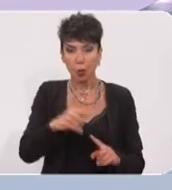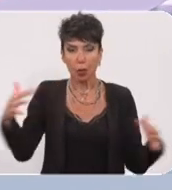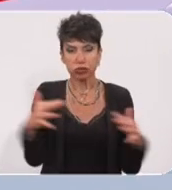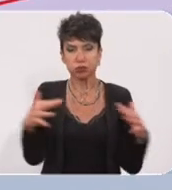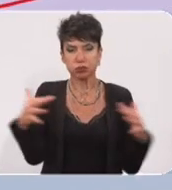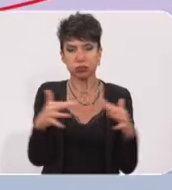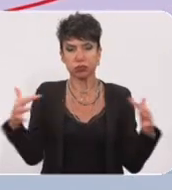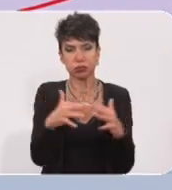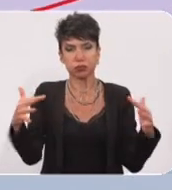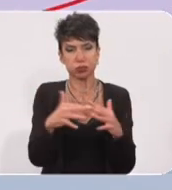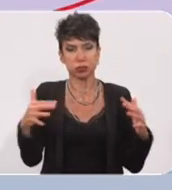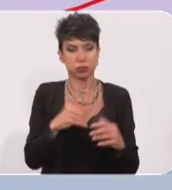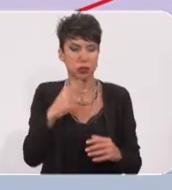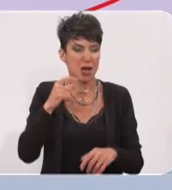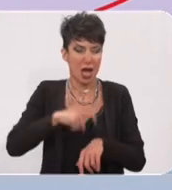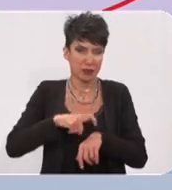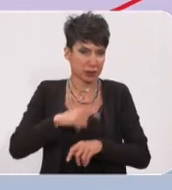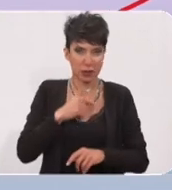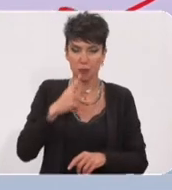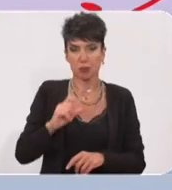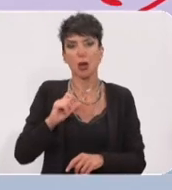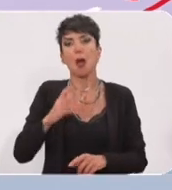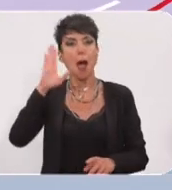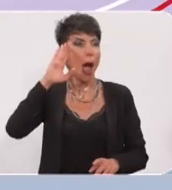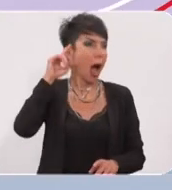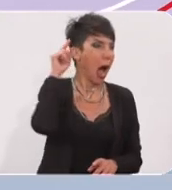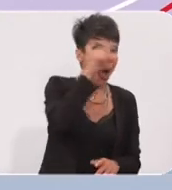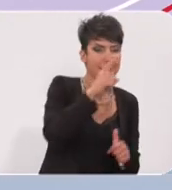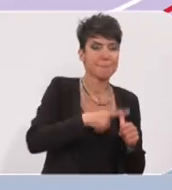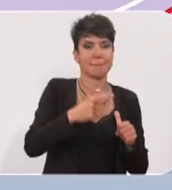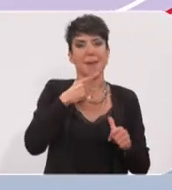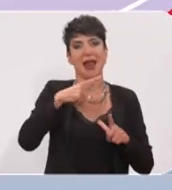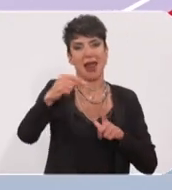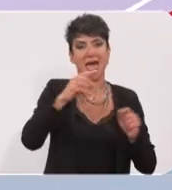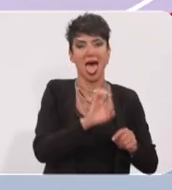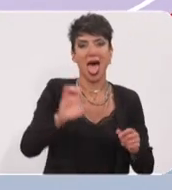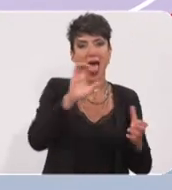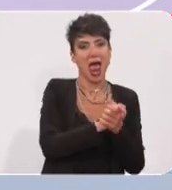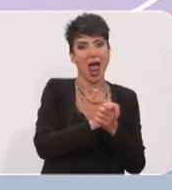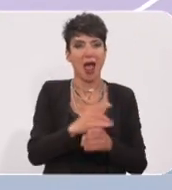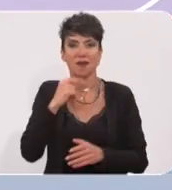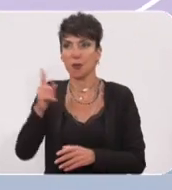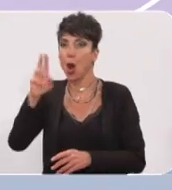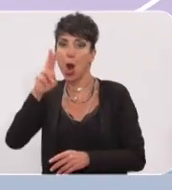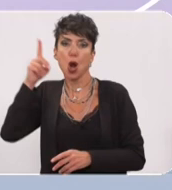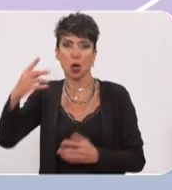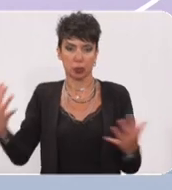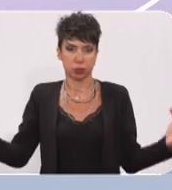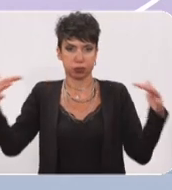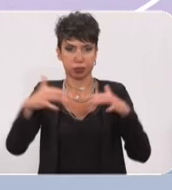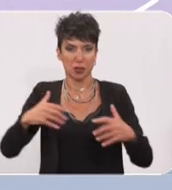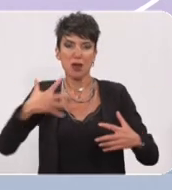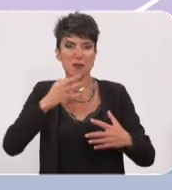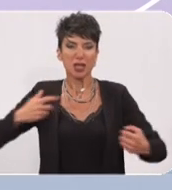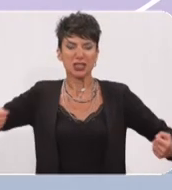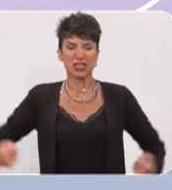μεγάλα υπεραλιστικά μπλοκ. Από τη μία είπα ΝΑΤΟ Ευρωπαϊκή Ένωση και από την άλλη καπιταλιστική Ρωσία. Και έχουμε κάνει την Ουκρανία σάκο του μποξ.